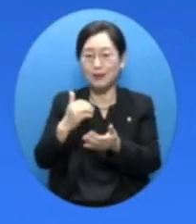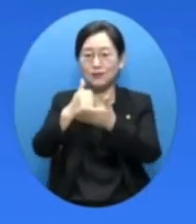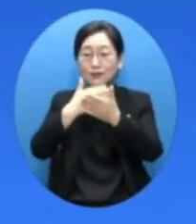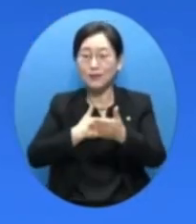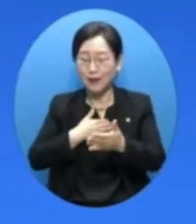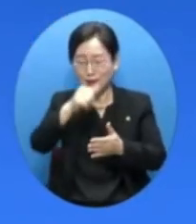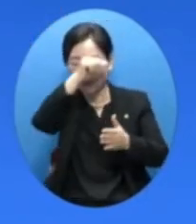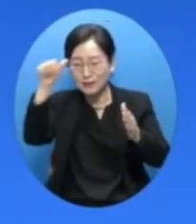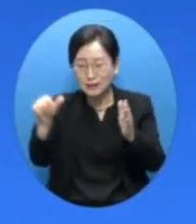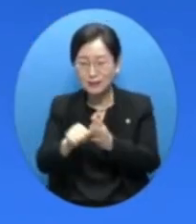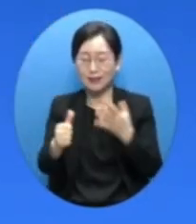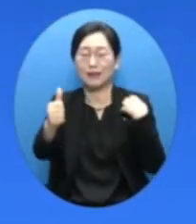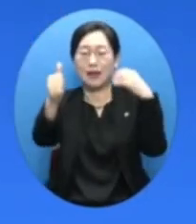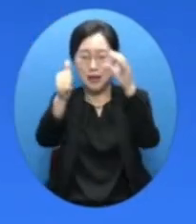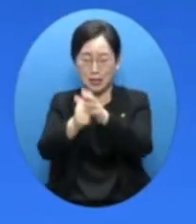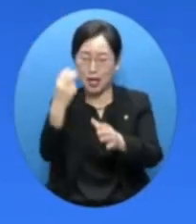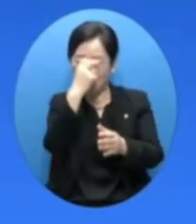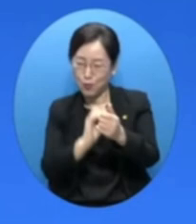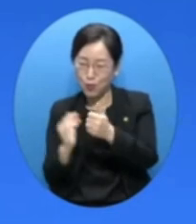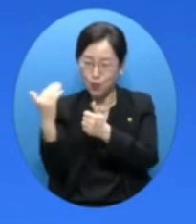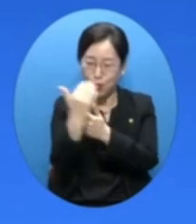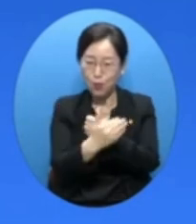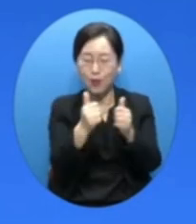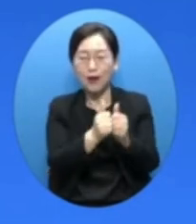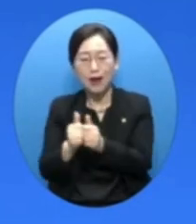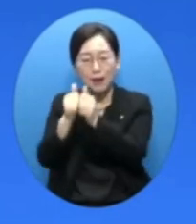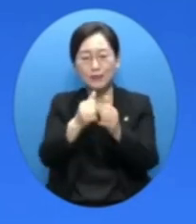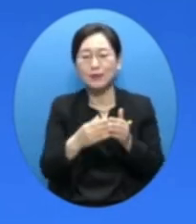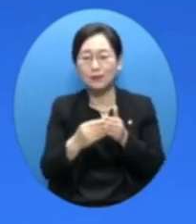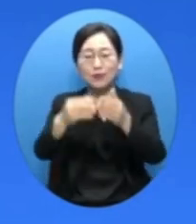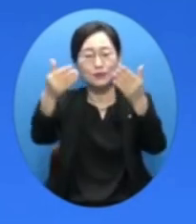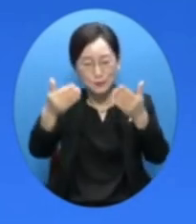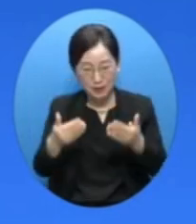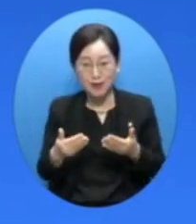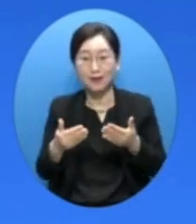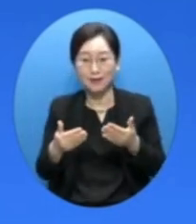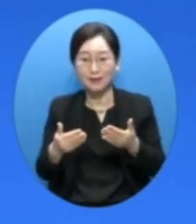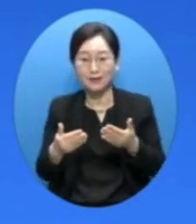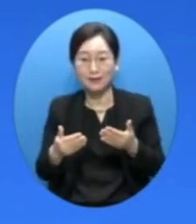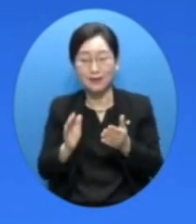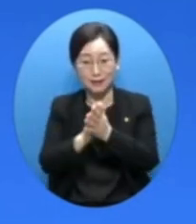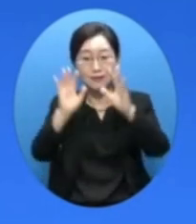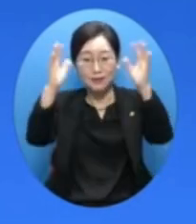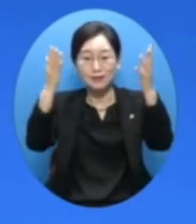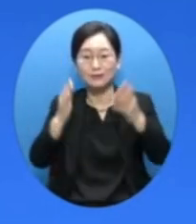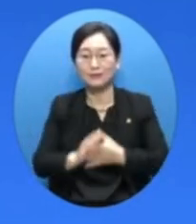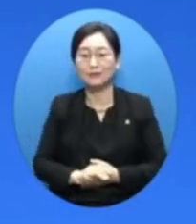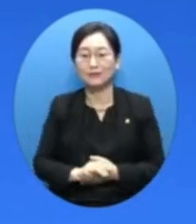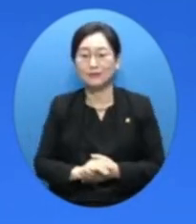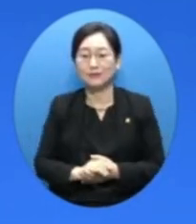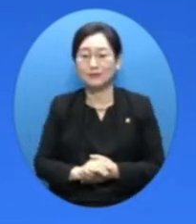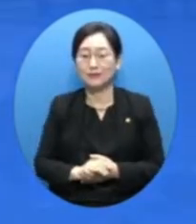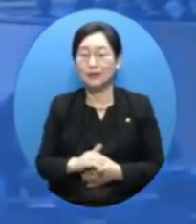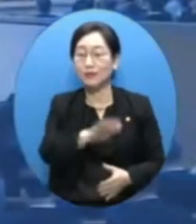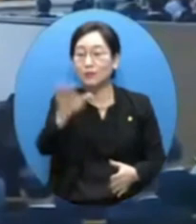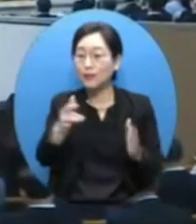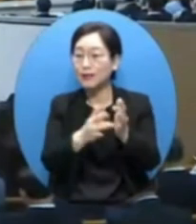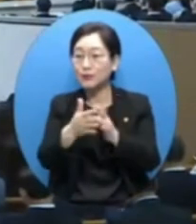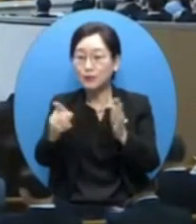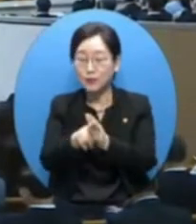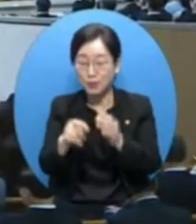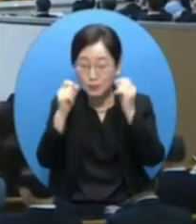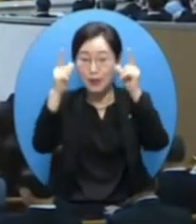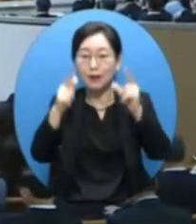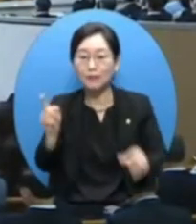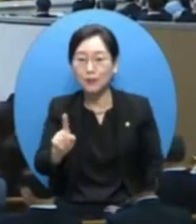나의 일생을 책임지시고 보호하시고 함께 하시고 인도해 주십니다. 할렐루야. 우리가 예수님을 가서 깨닫게 되는